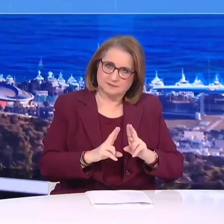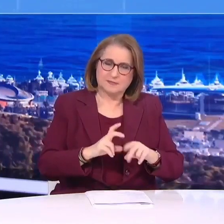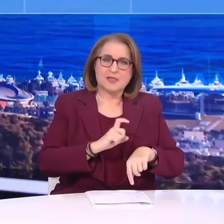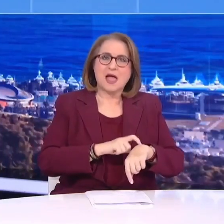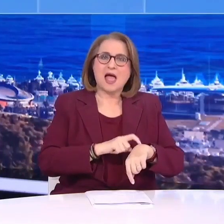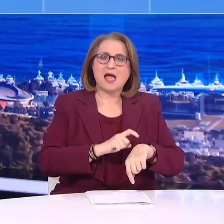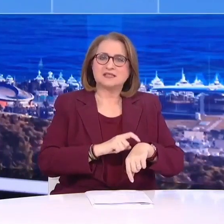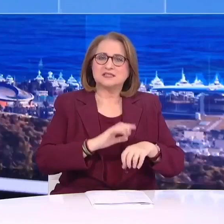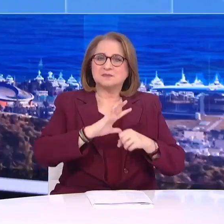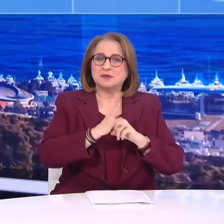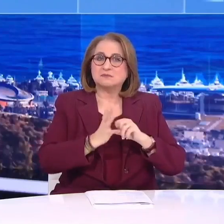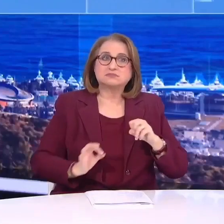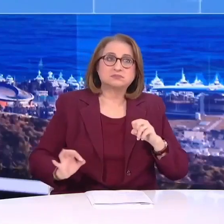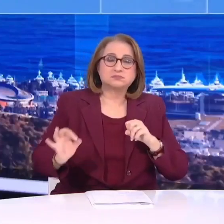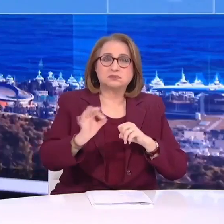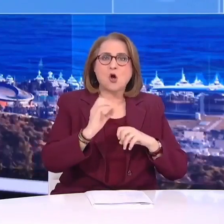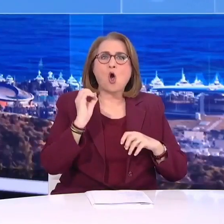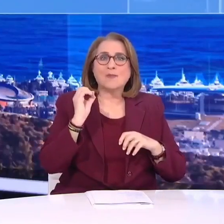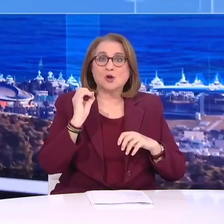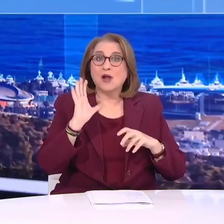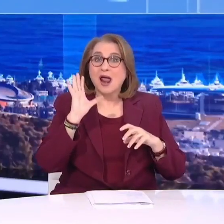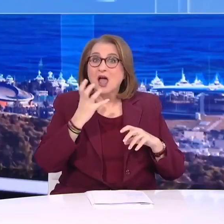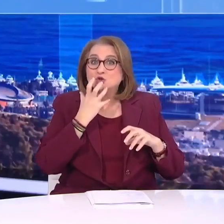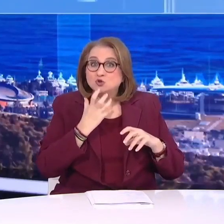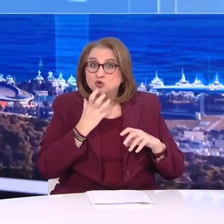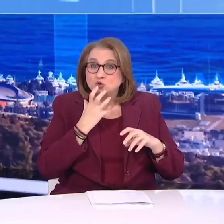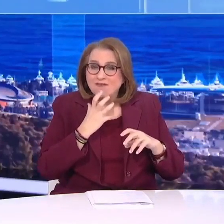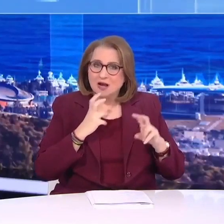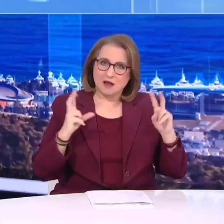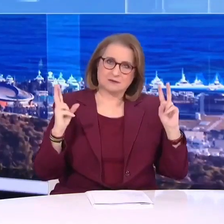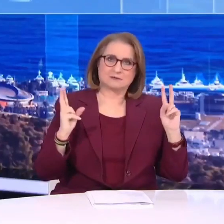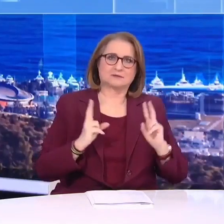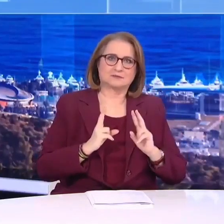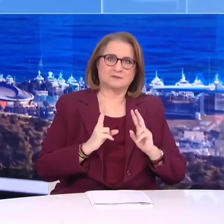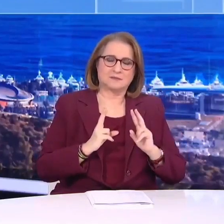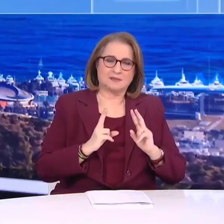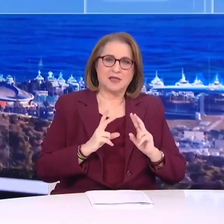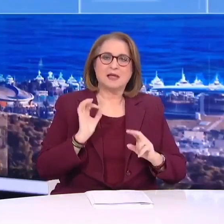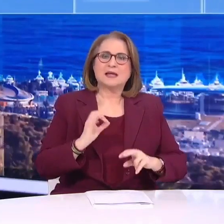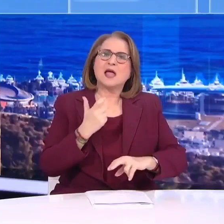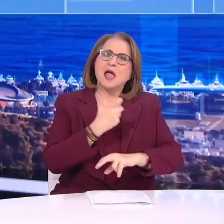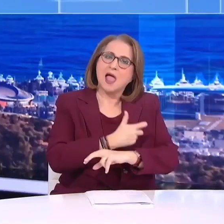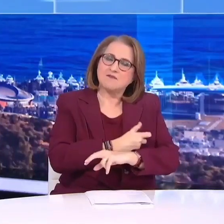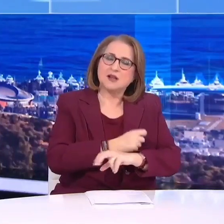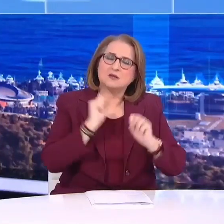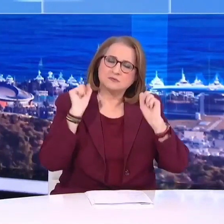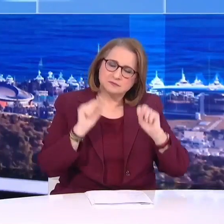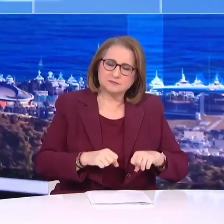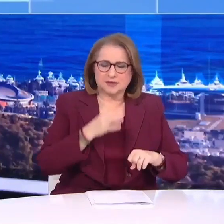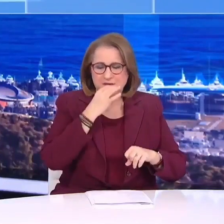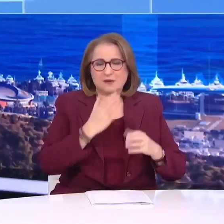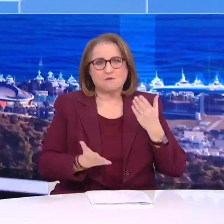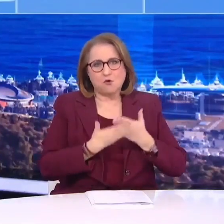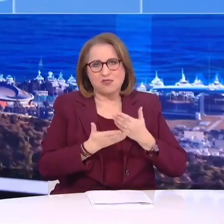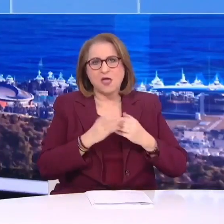πανδημικού κύματος που προκάλεσε η Όμικρον. Επίσης, επιβεβαίωσε ότι ο εμβολιασμός προσφέρει σημαντική προστασία έναντι της νόσου Όμικρον